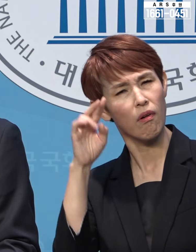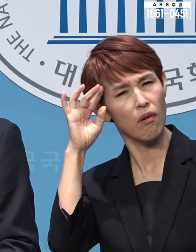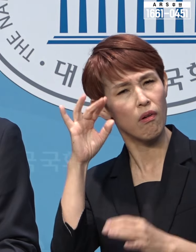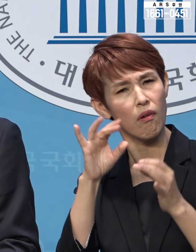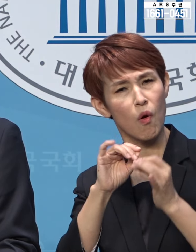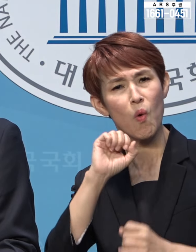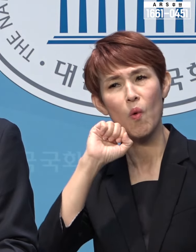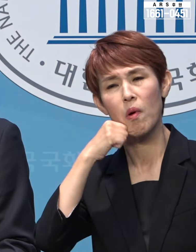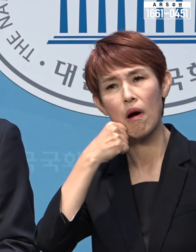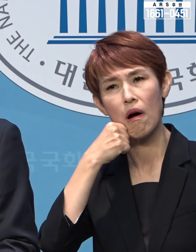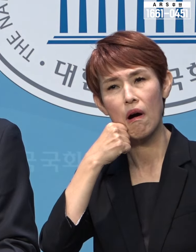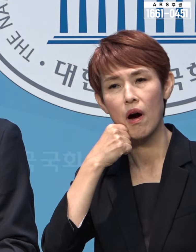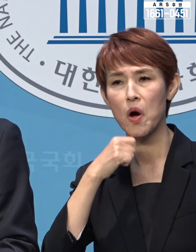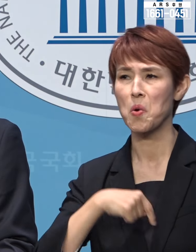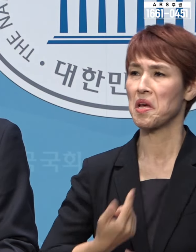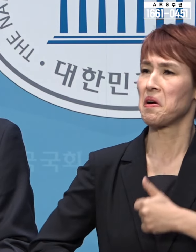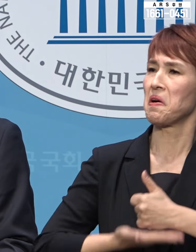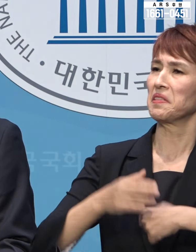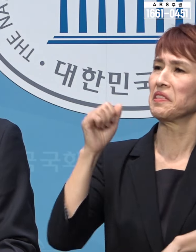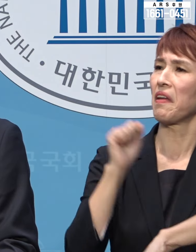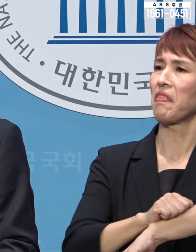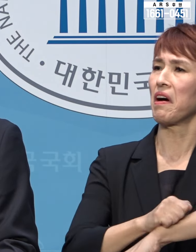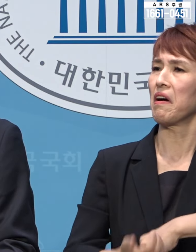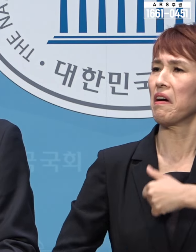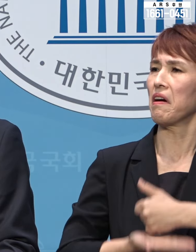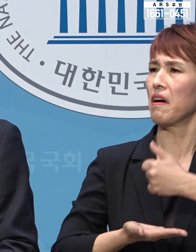없는 자화자찬으로